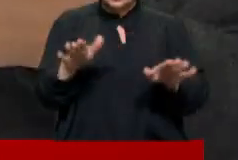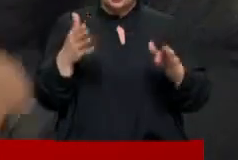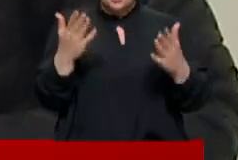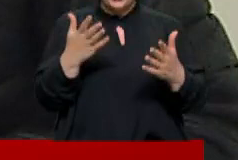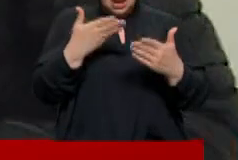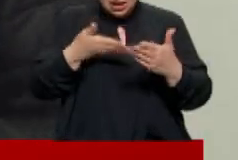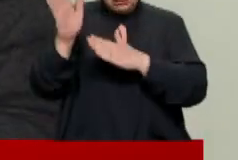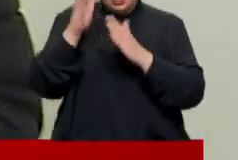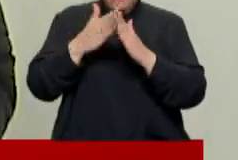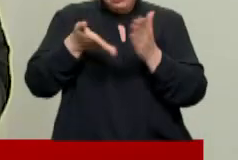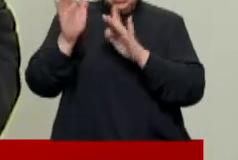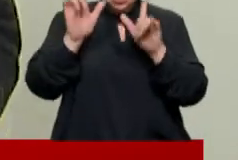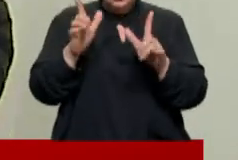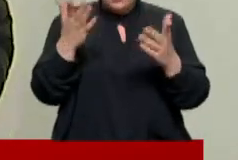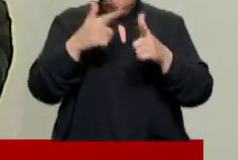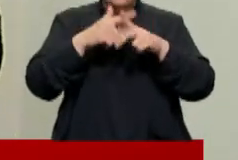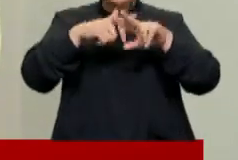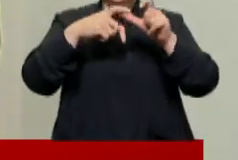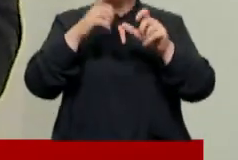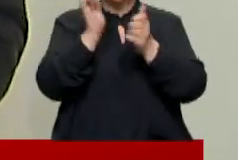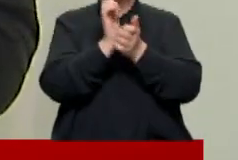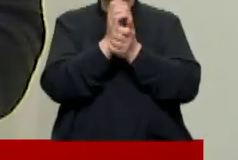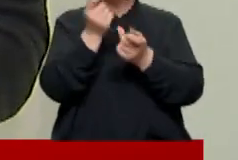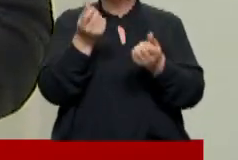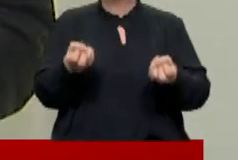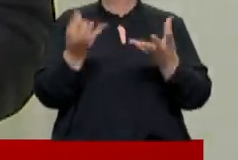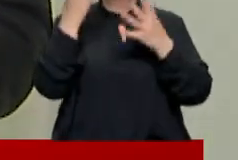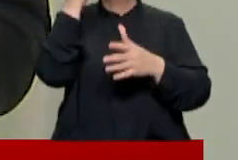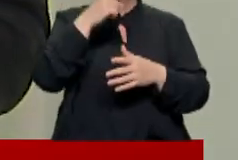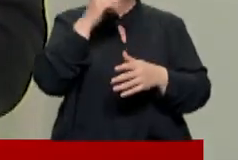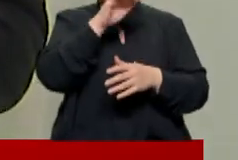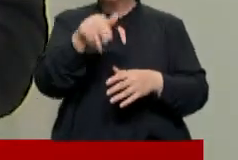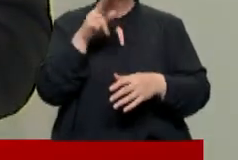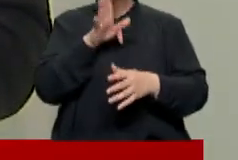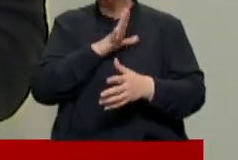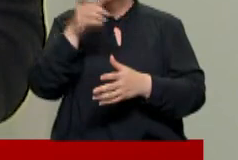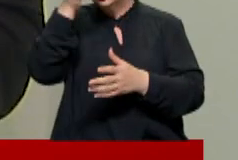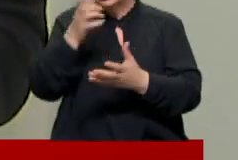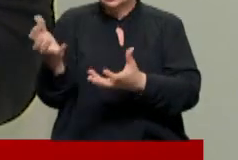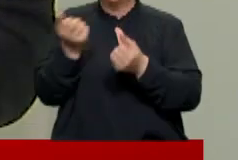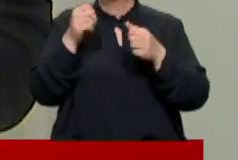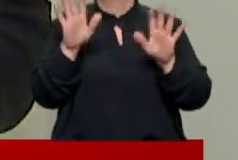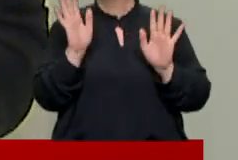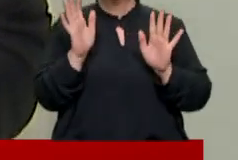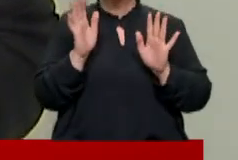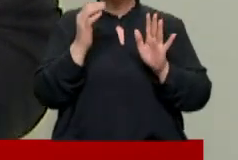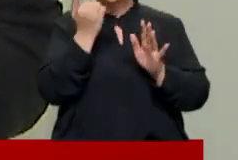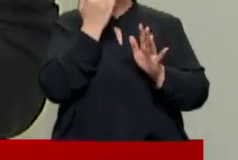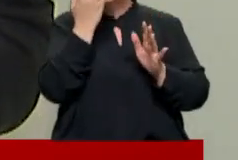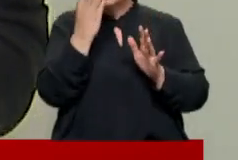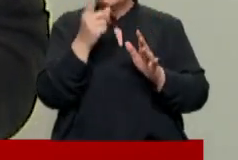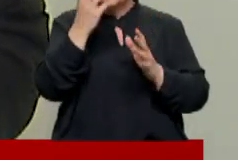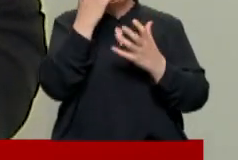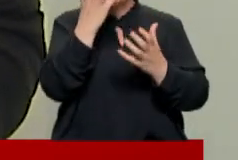Artık taburcu olması gerekiyor ama Fas'taki ailesi maddi imkansızlıklar nedeniyle gelip kızlarını Türkiye'den alamıyor. alamıyorlar. Geçici olarak